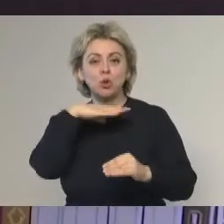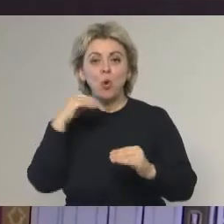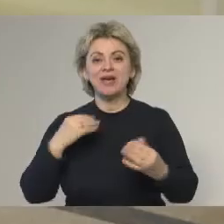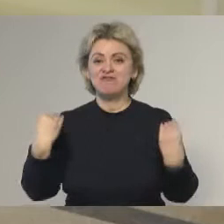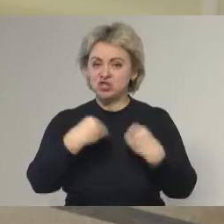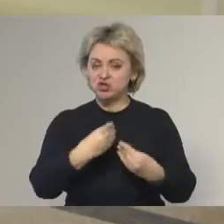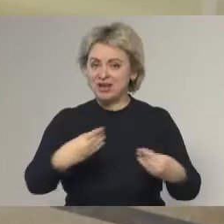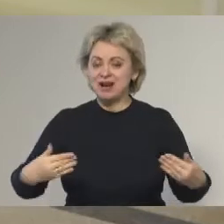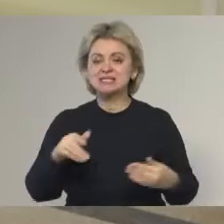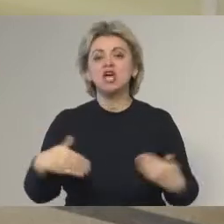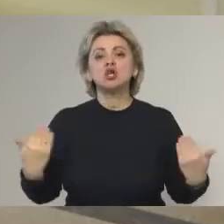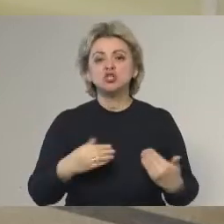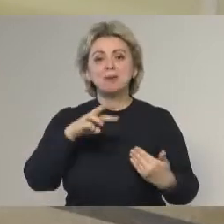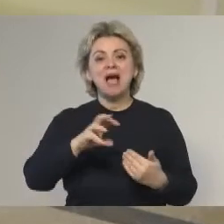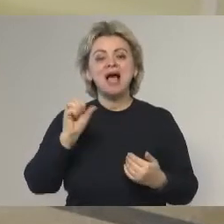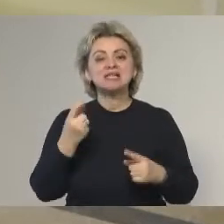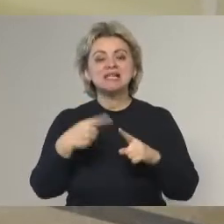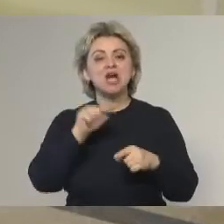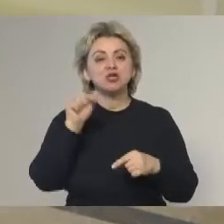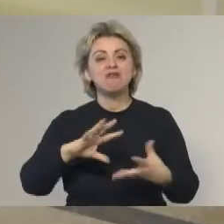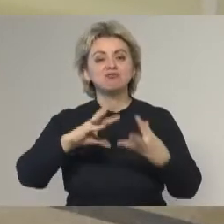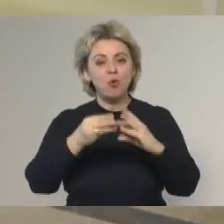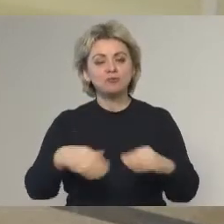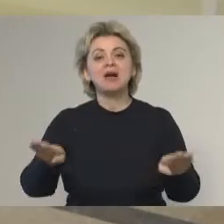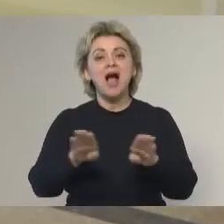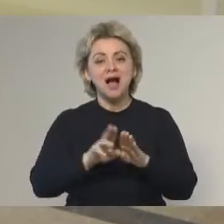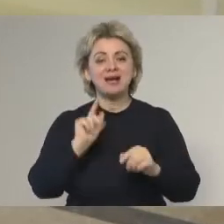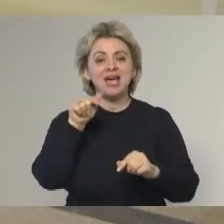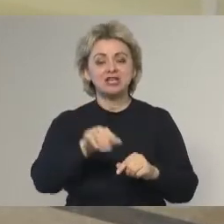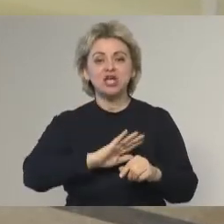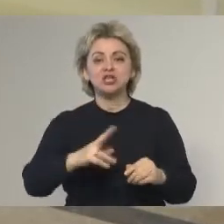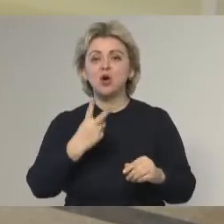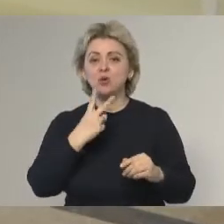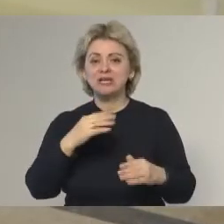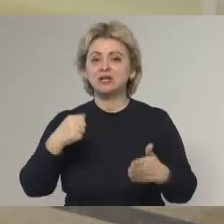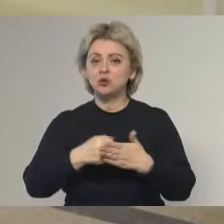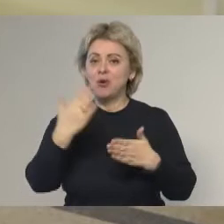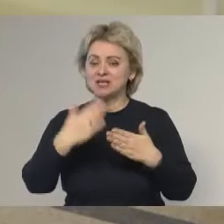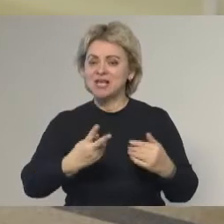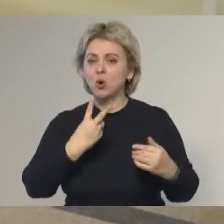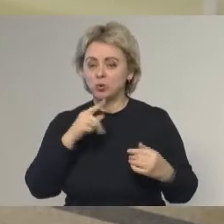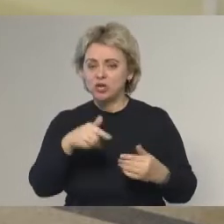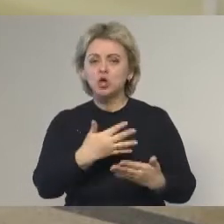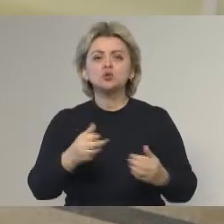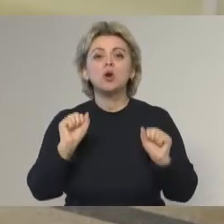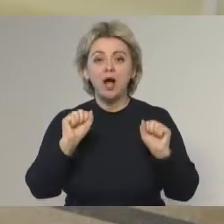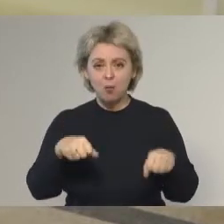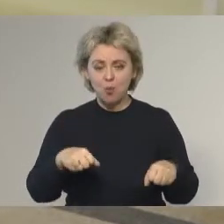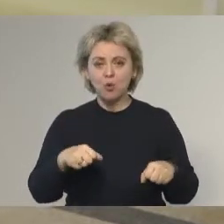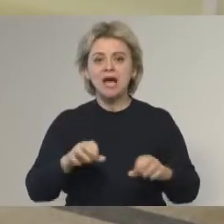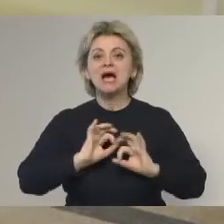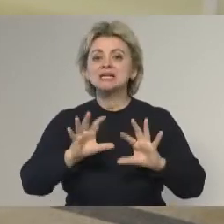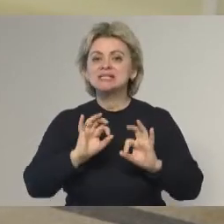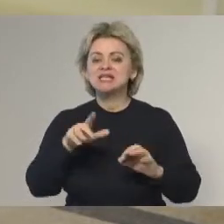вещей. Жизнь Михаила Александровича, она вот, в общем-то, как эта недокуренная сигарета, потому что сколько бы еще мог